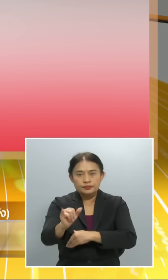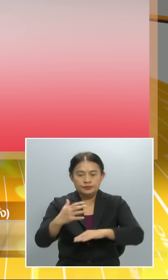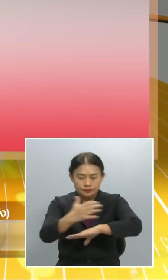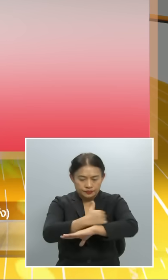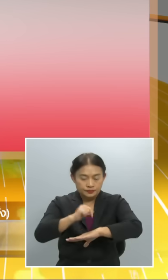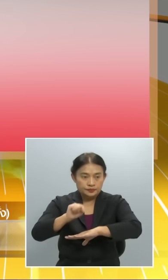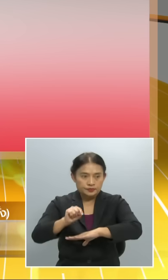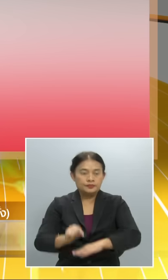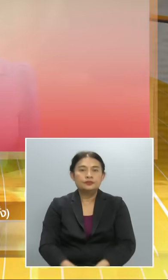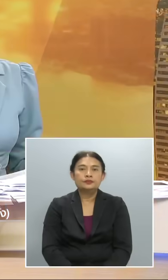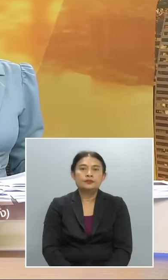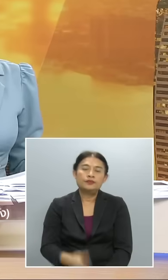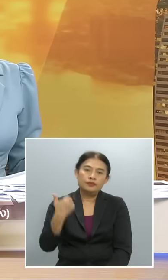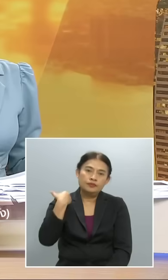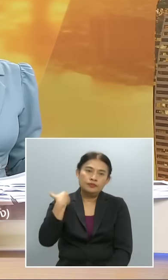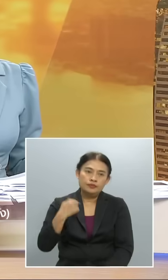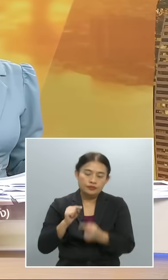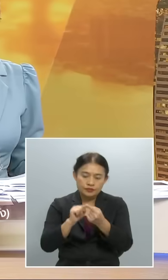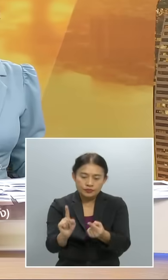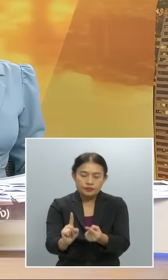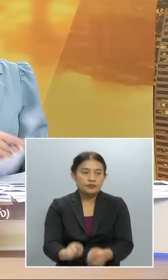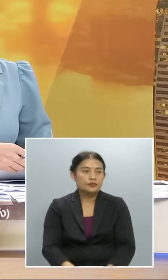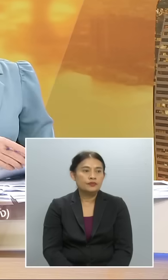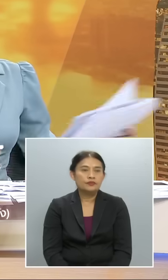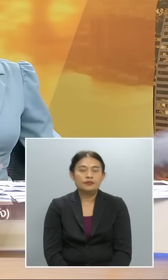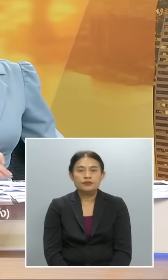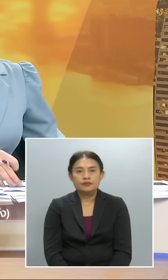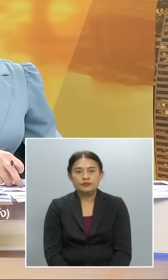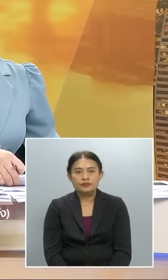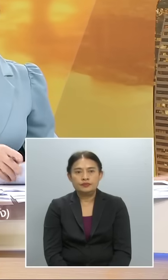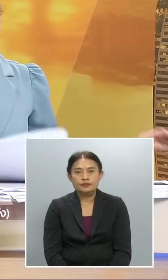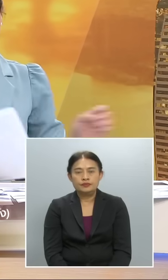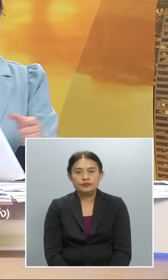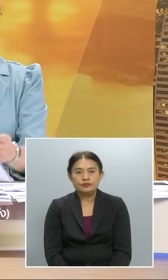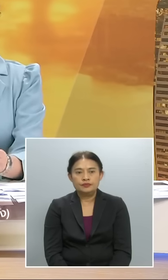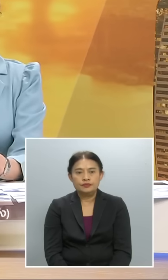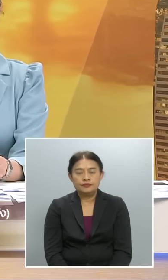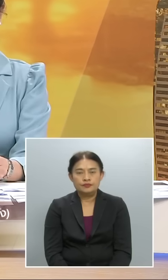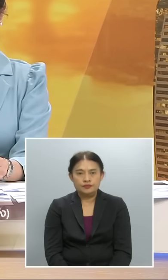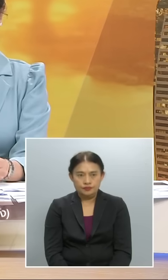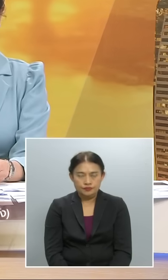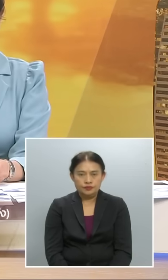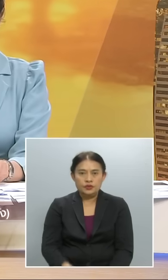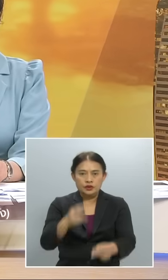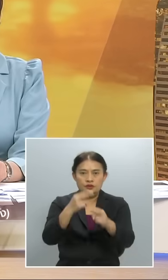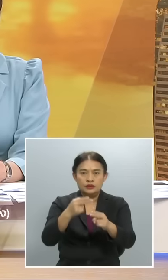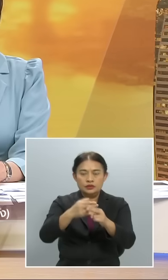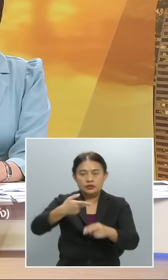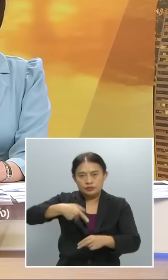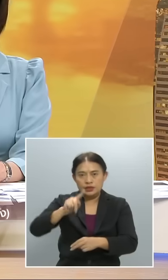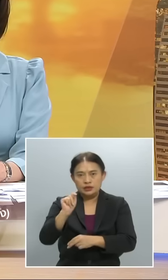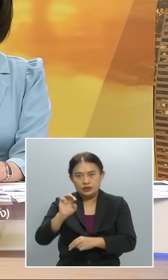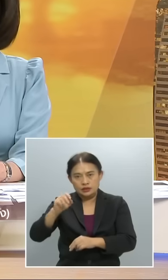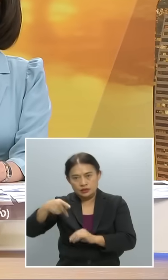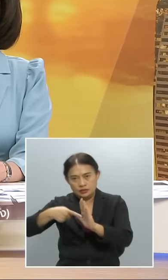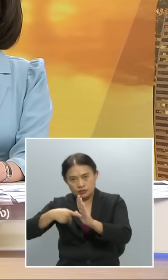ยังมีประเด็นที่ต้องว่ากันต่อก็เพราะว่าคนปฏิพัทธ์สันติภาดาท่านผู้ชมมีประเด็นตั้งแต่